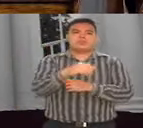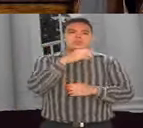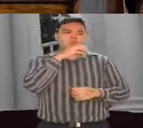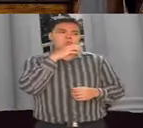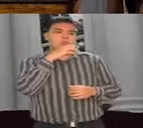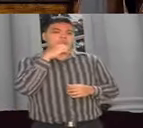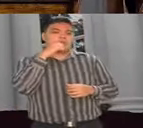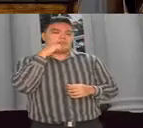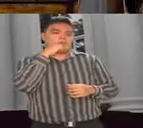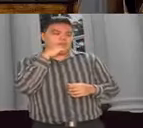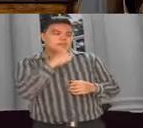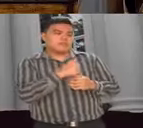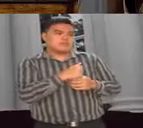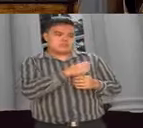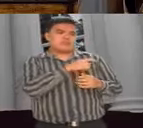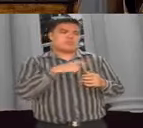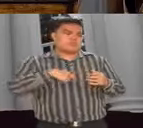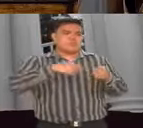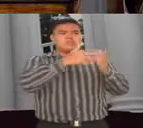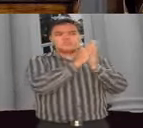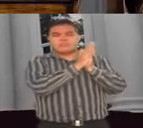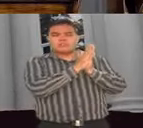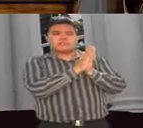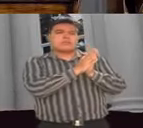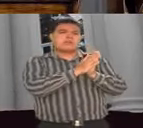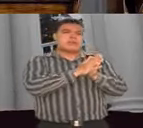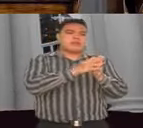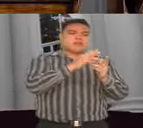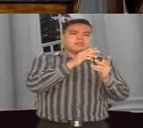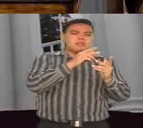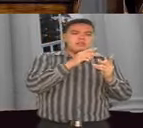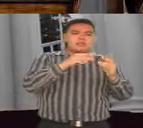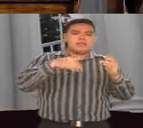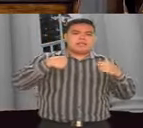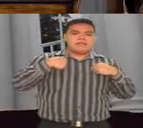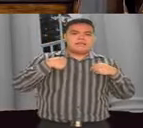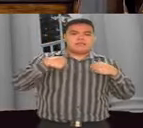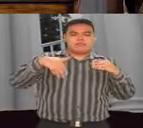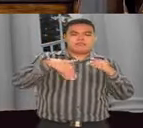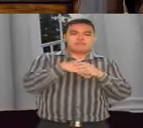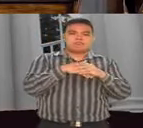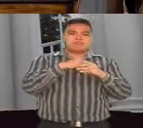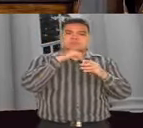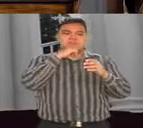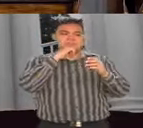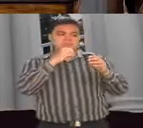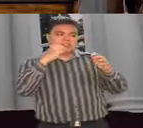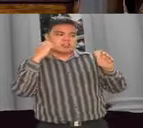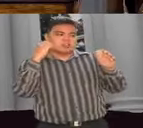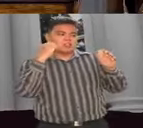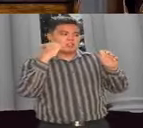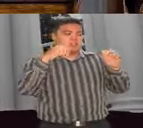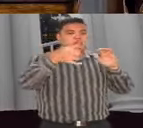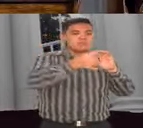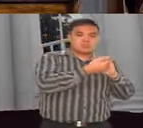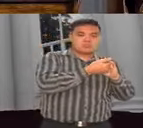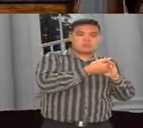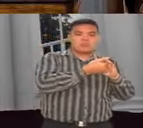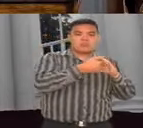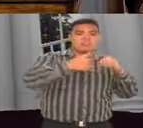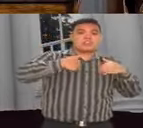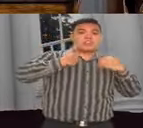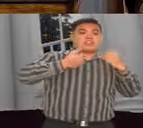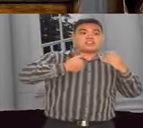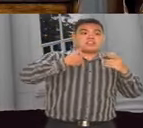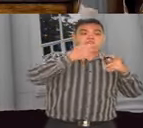Ikaw sa babae, nang ampo ka, Lord, tagay ko lifetime partner. Di masag ka mo appeal sa youth department. Di sa ka mo appeal